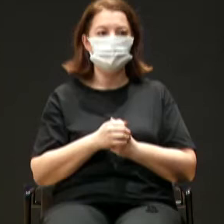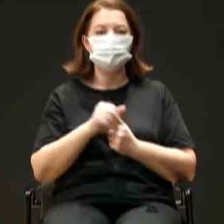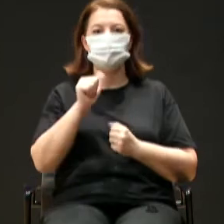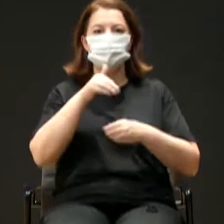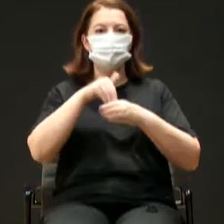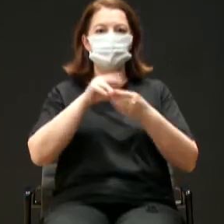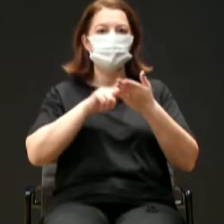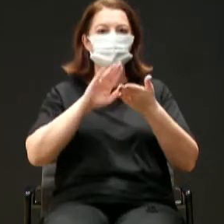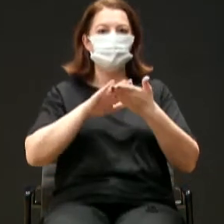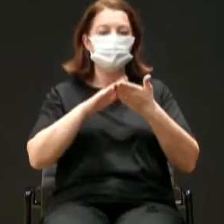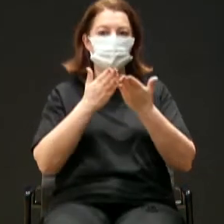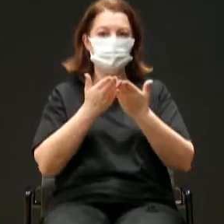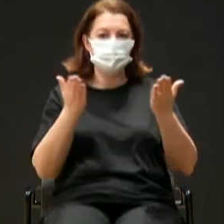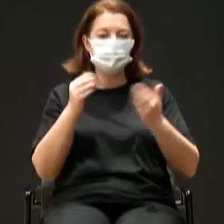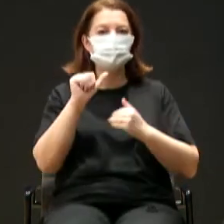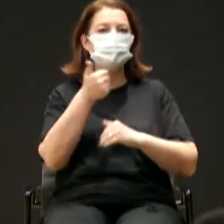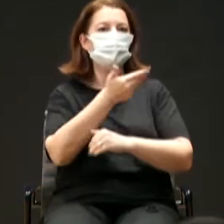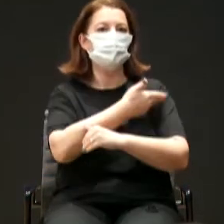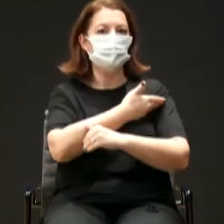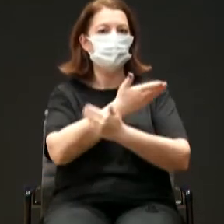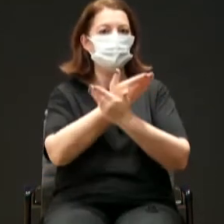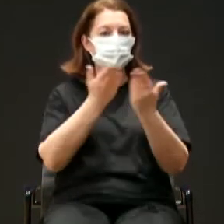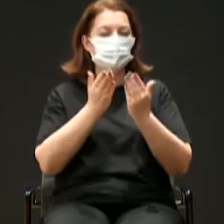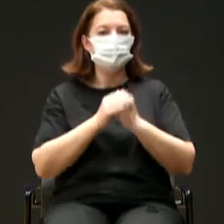Kıymetli meclis üyesi arkadaşlarım, değerli vatandaşlarımız,